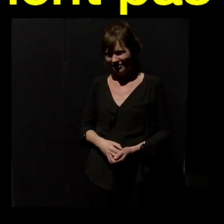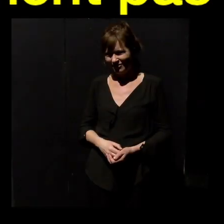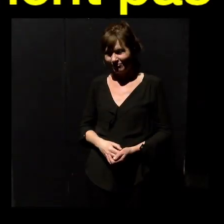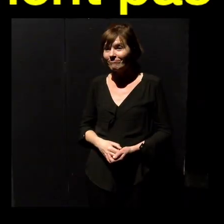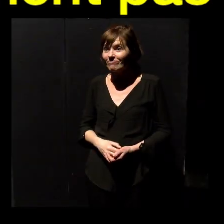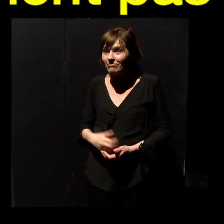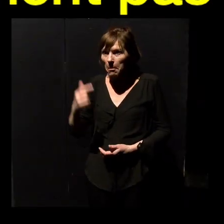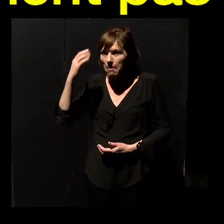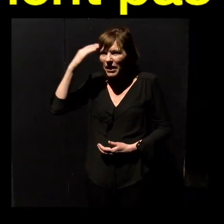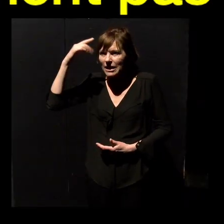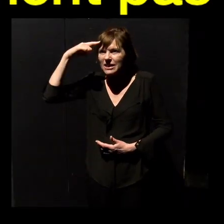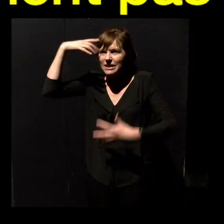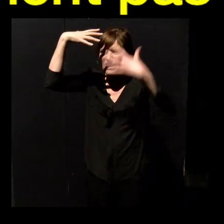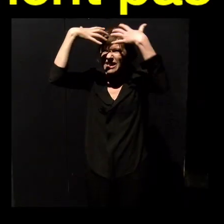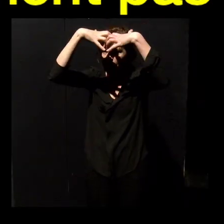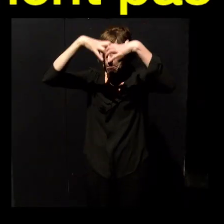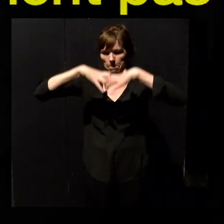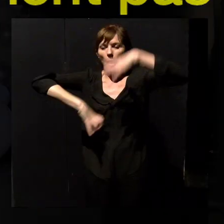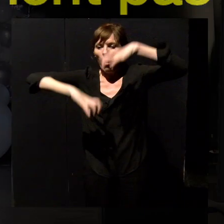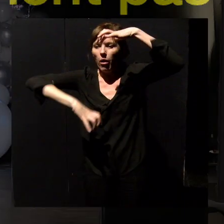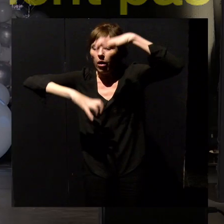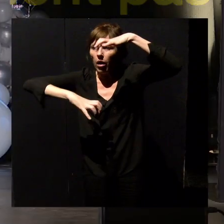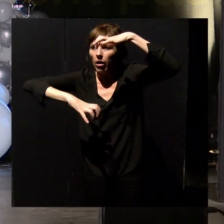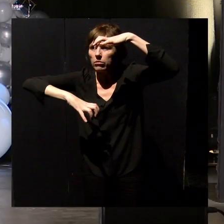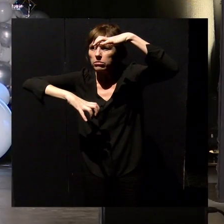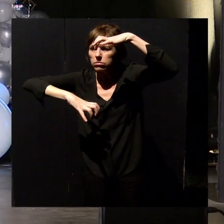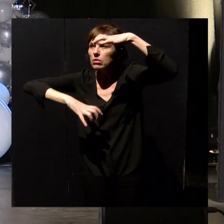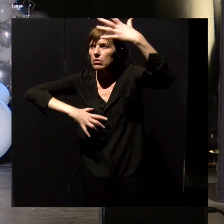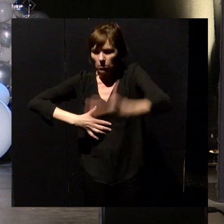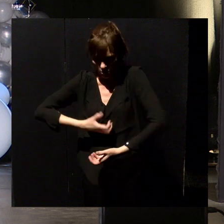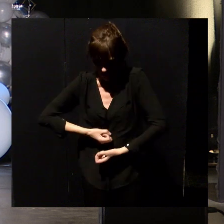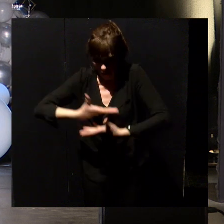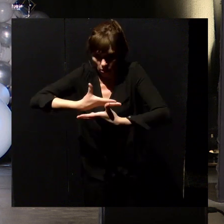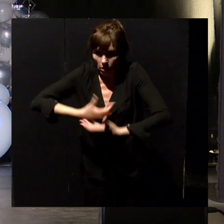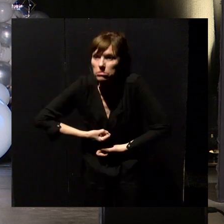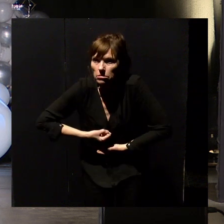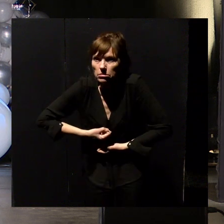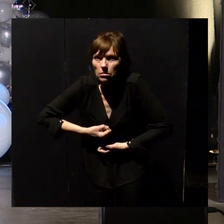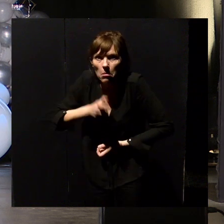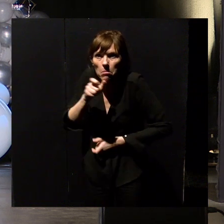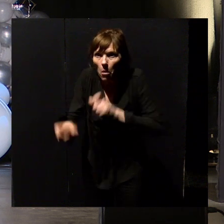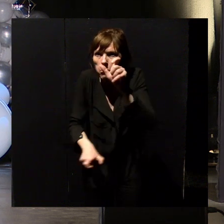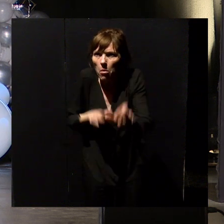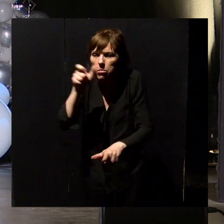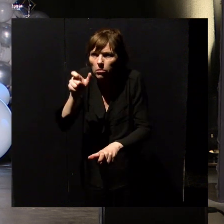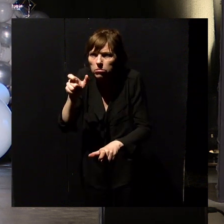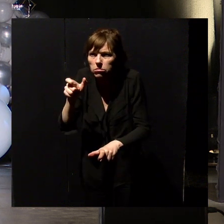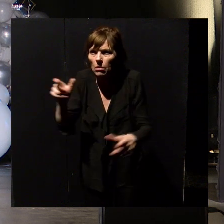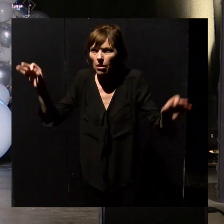quand la musique cérébrale dissonne, les mots ne viennent pas. Vous devez vous demander, mais qu'est-ce qu'elle va nous